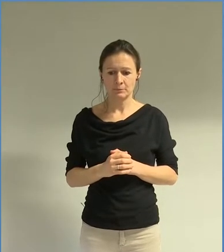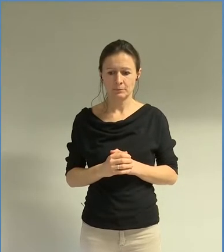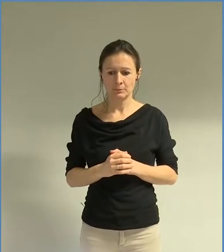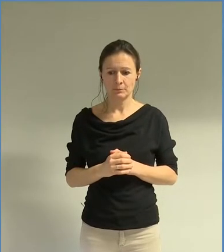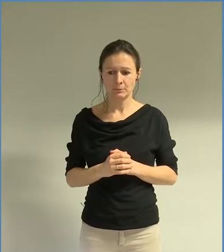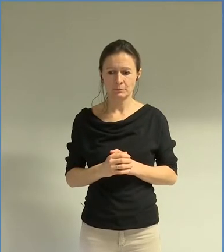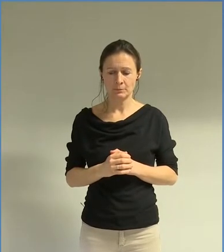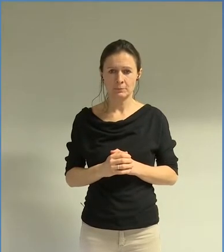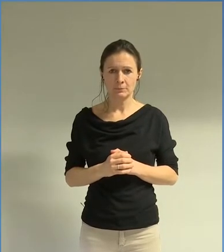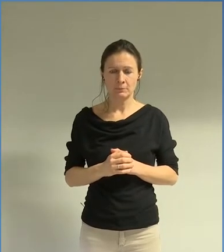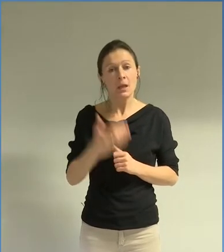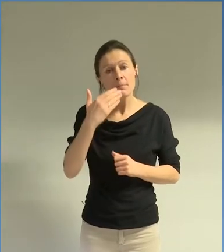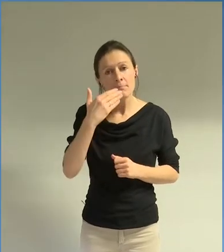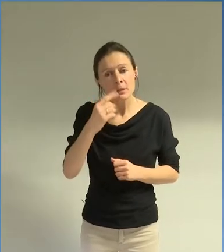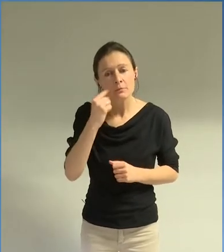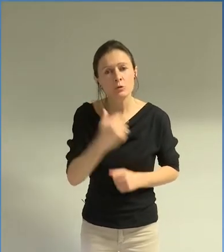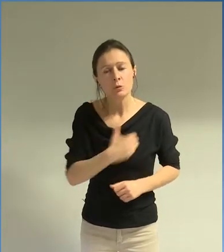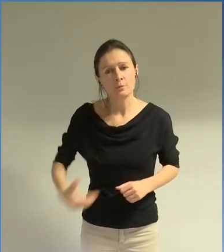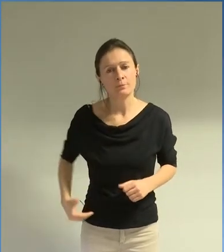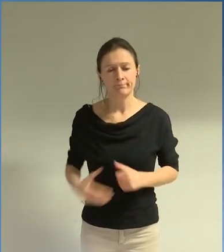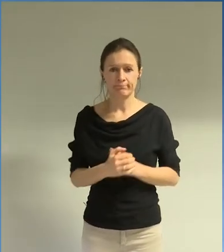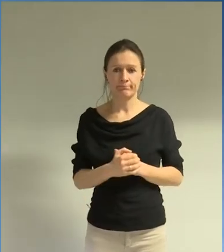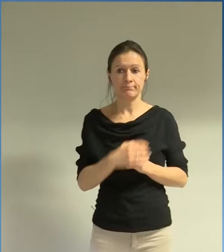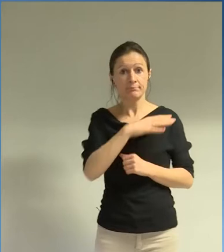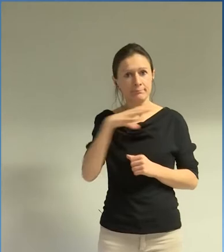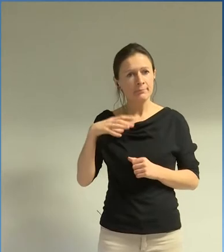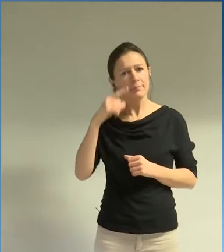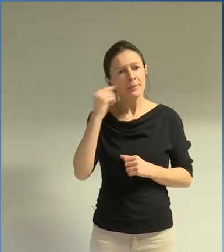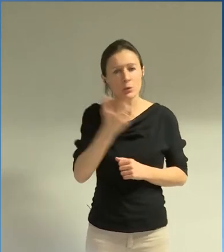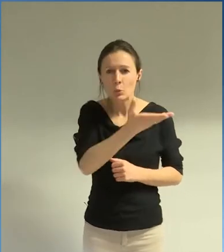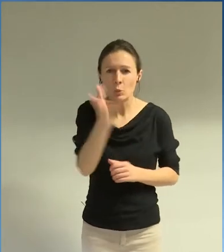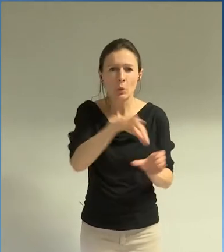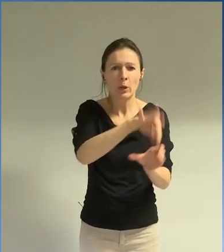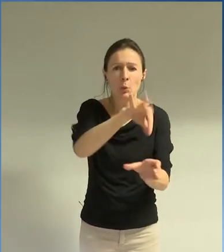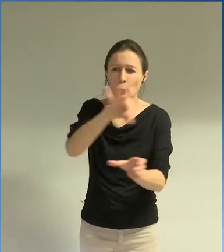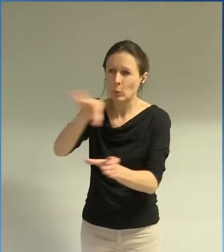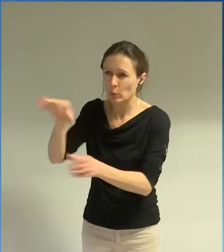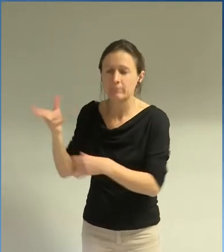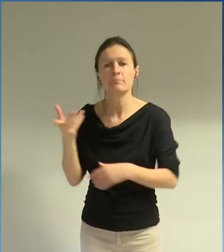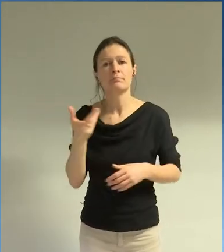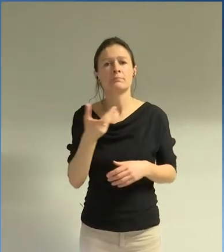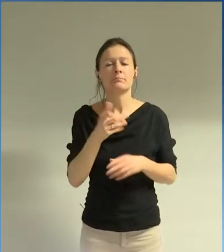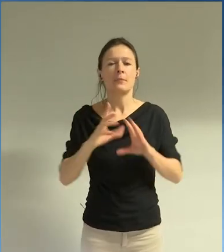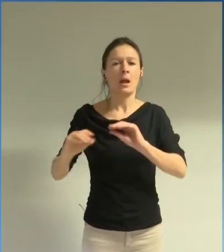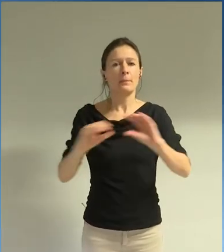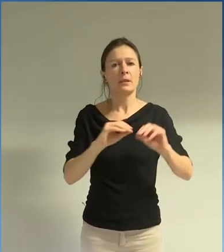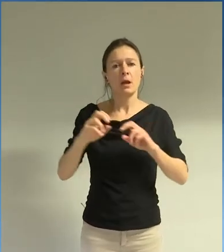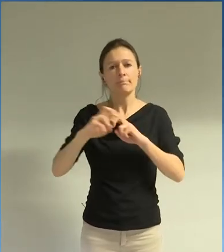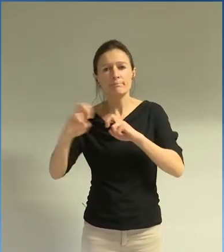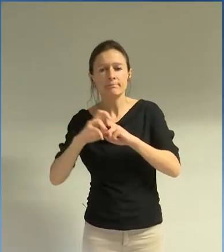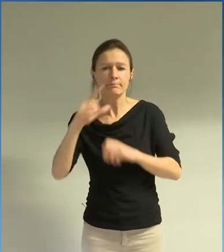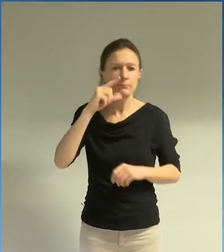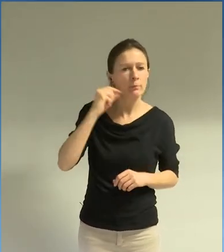merci monsieur le maire mesdames et messieurs les élus chat grenobloise et cher grenoblois